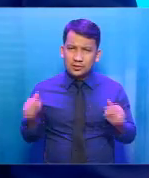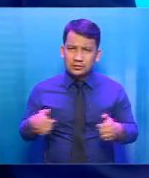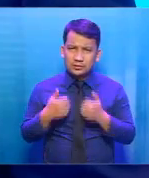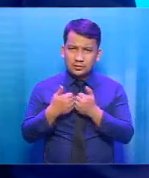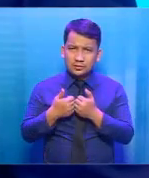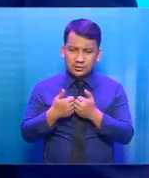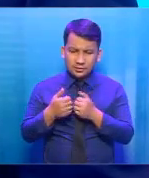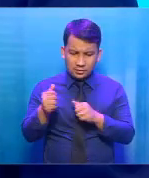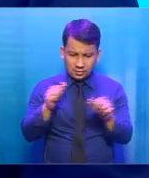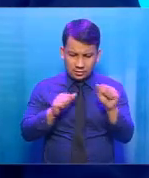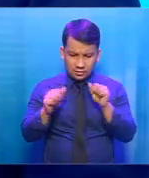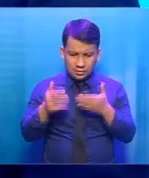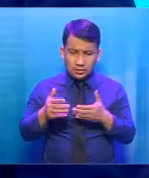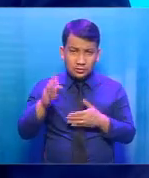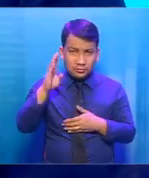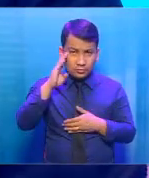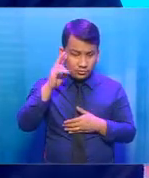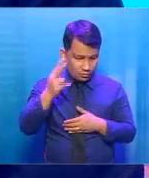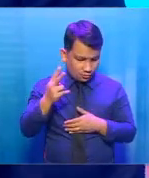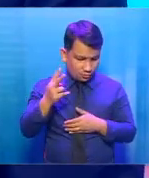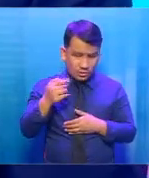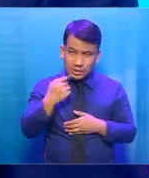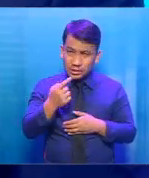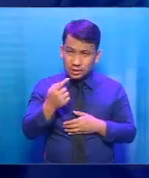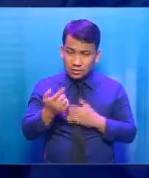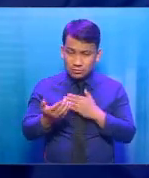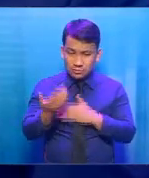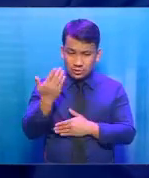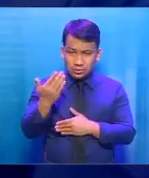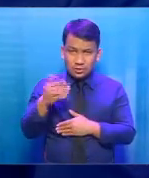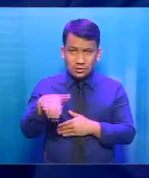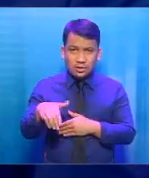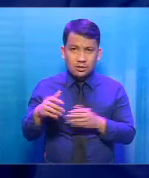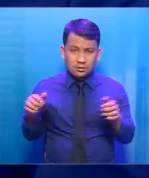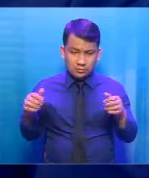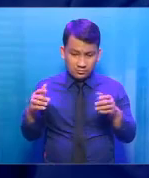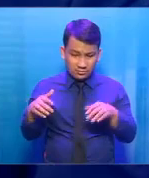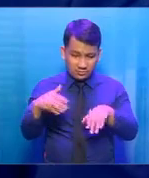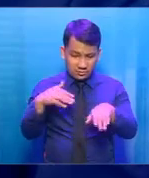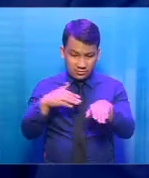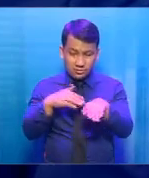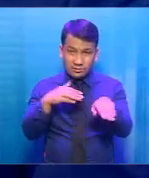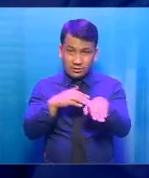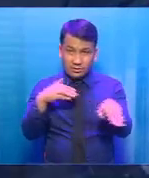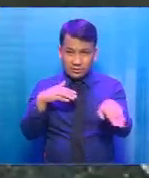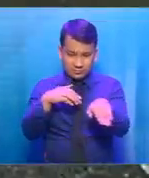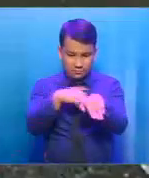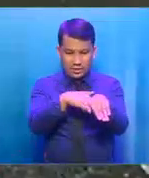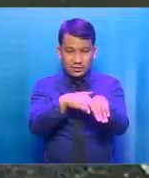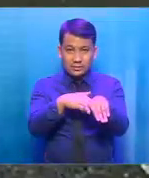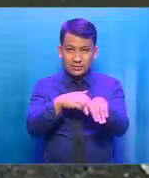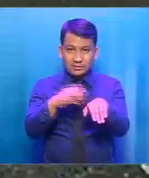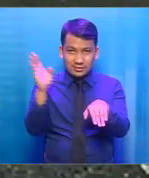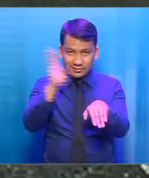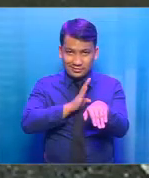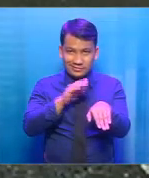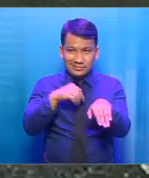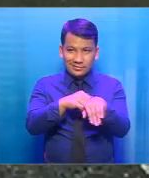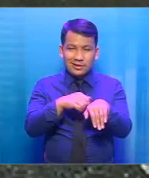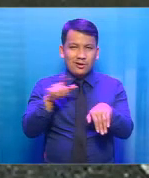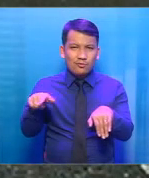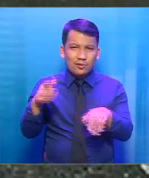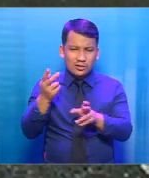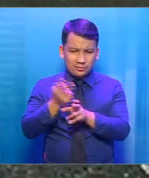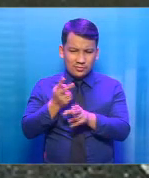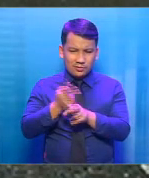Naaksidenteng aktor na si Boy 2 Quezon kanina madaling araw. Wasak at naayupi ang likuran ng kotse ng aktor matapos salpukin ng